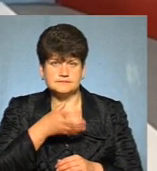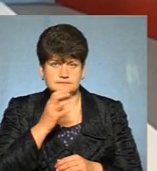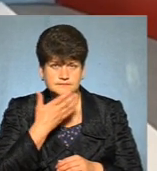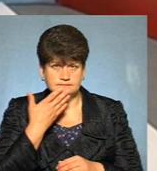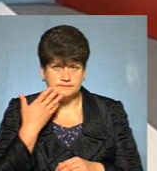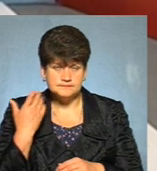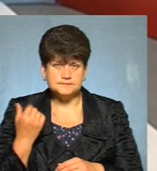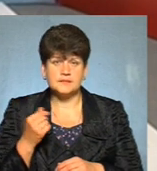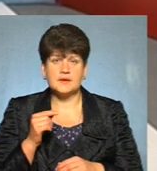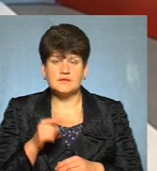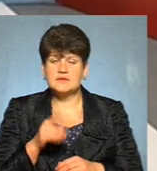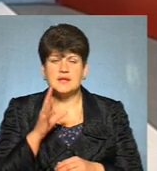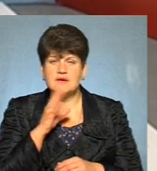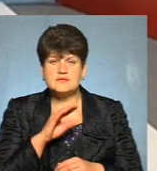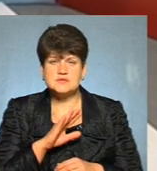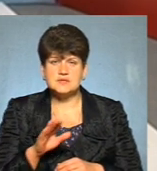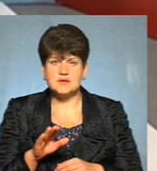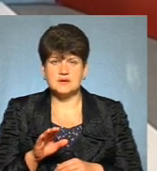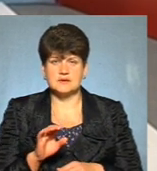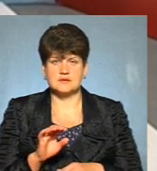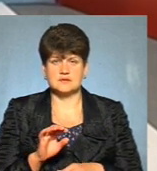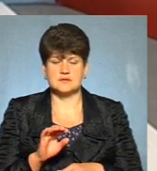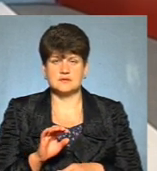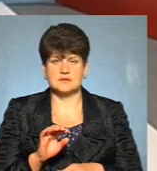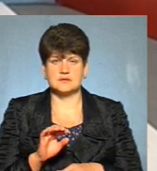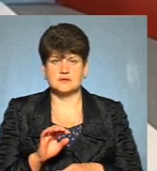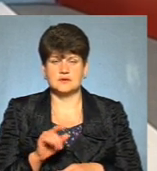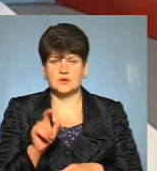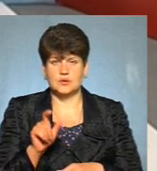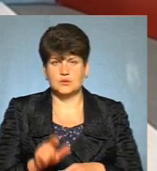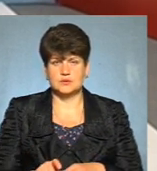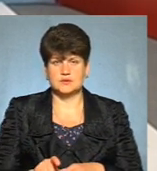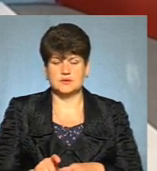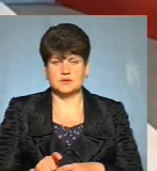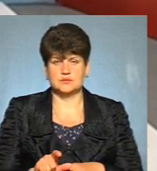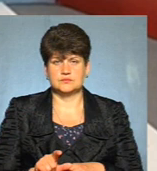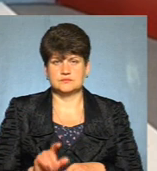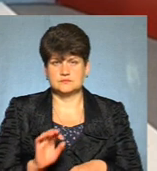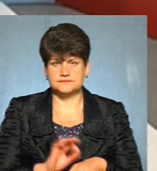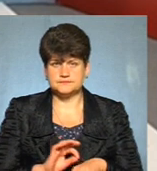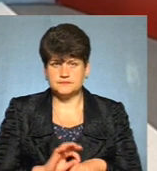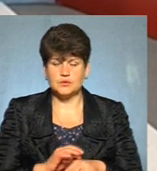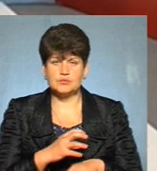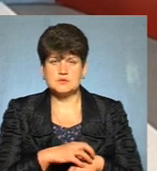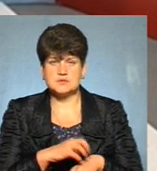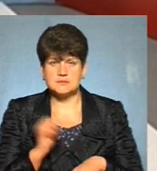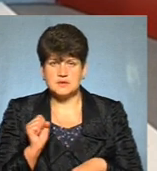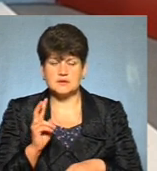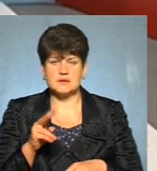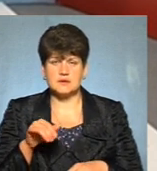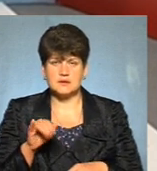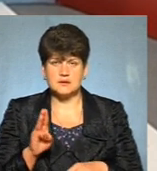все-таки він не встигає інфікувати людину. Тому видалити кліща з тіла – це якнайскорше,